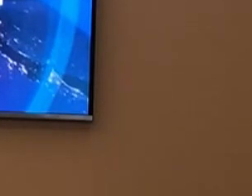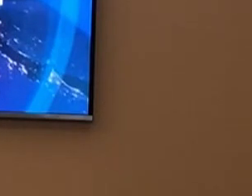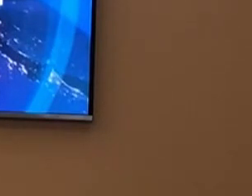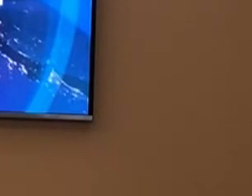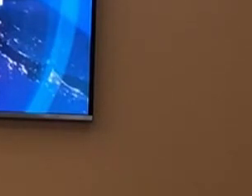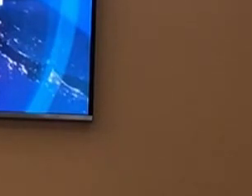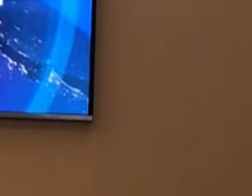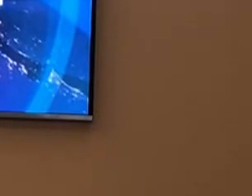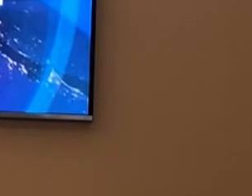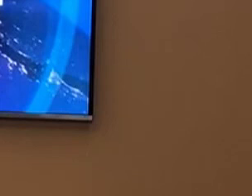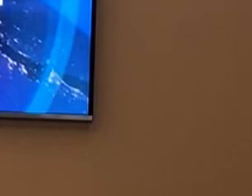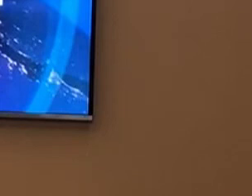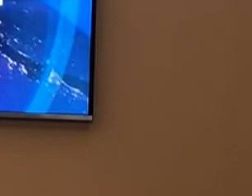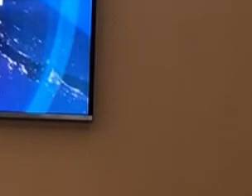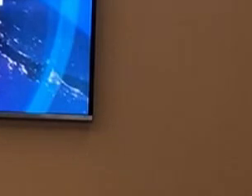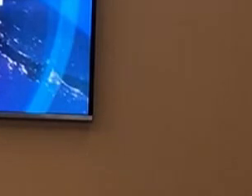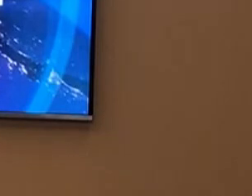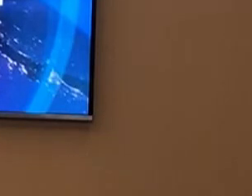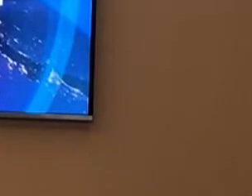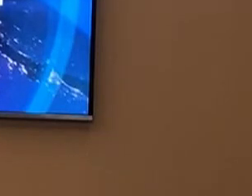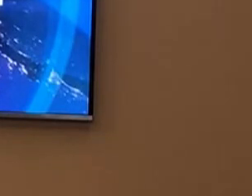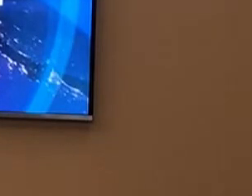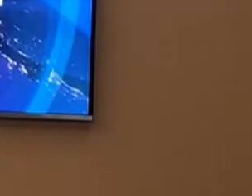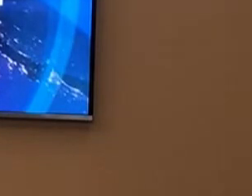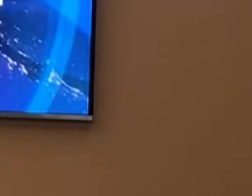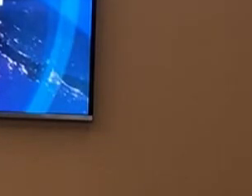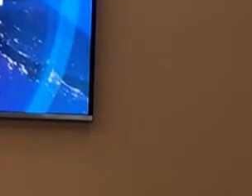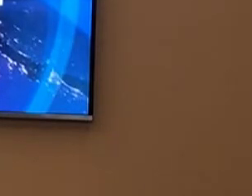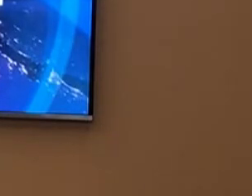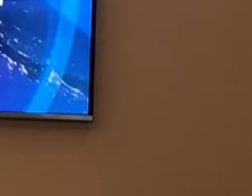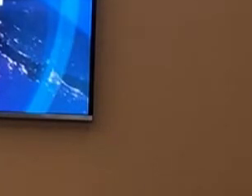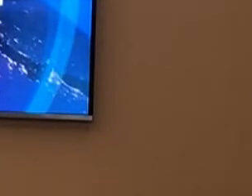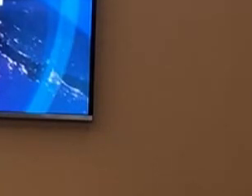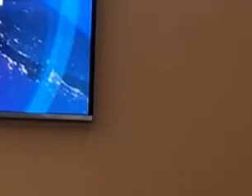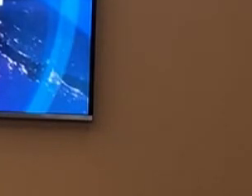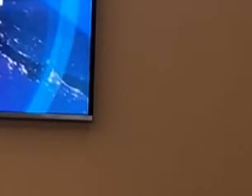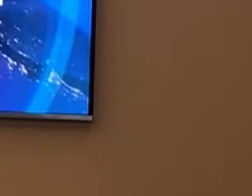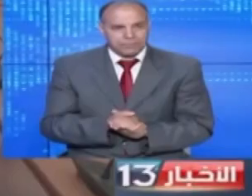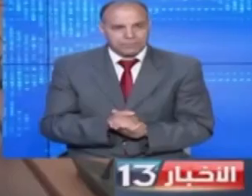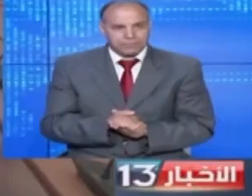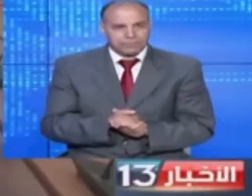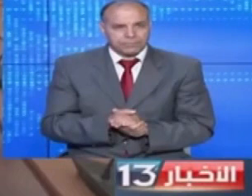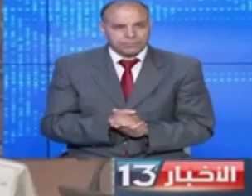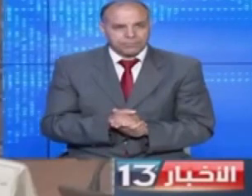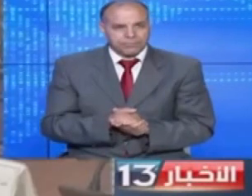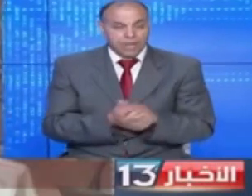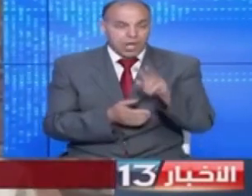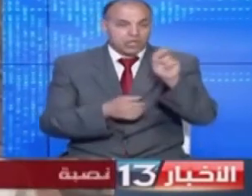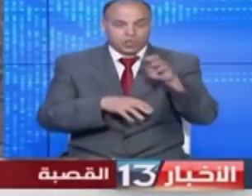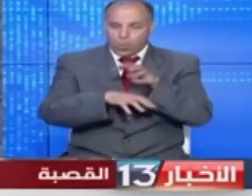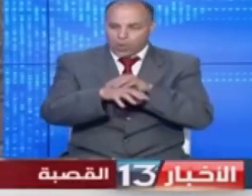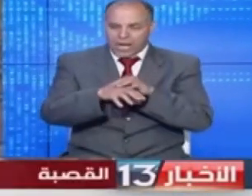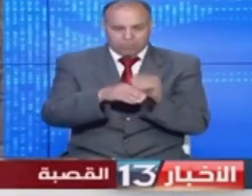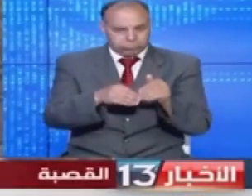الوزارة في بيان أوردته وكالة الأنباء التونسية أن العدد الإجمالي للمصابين مستقر عند 1087 حالة